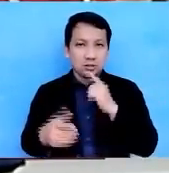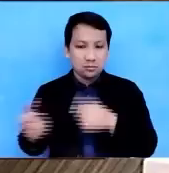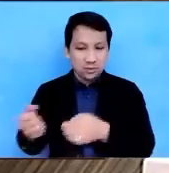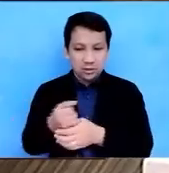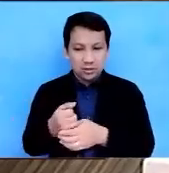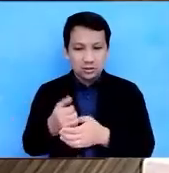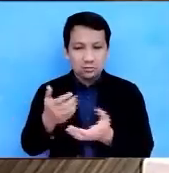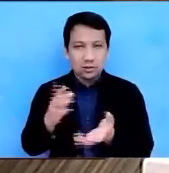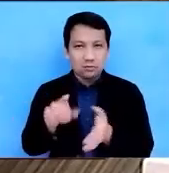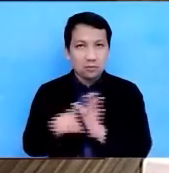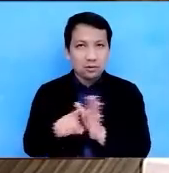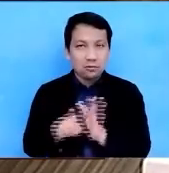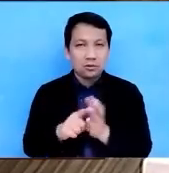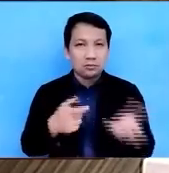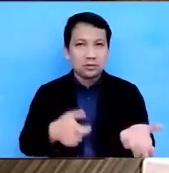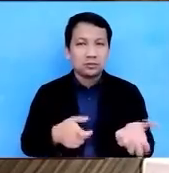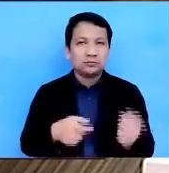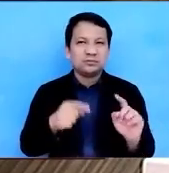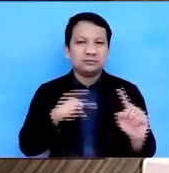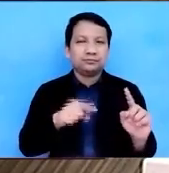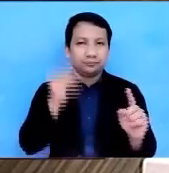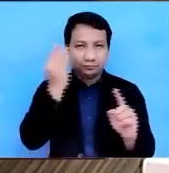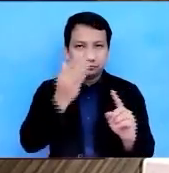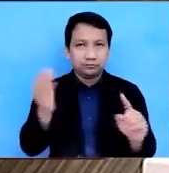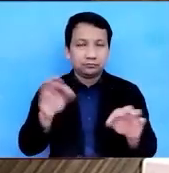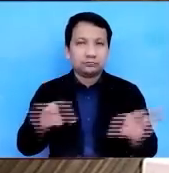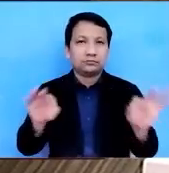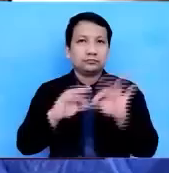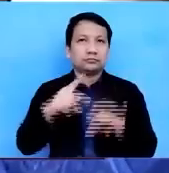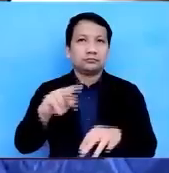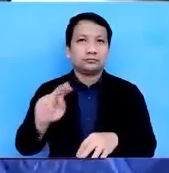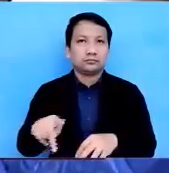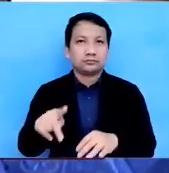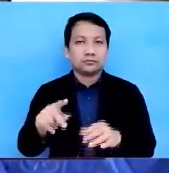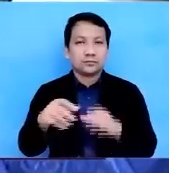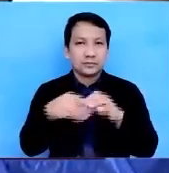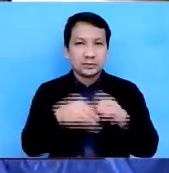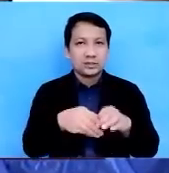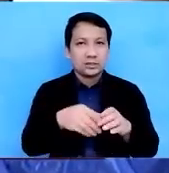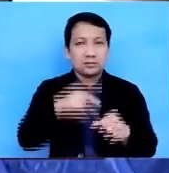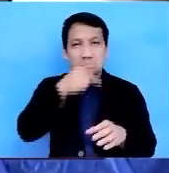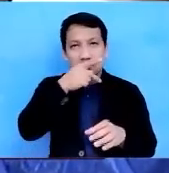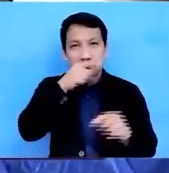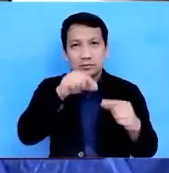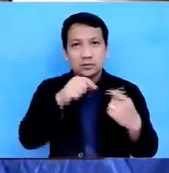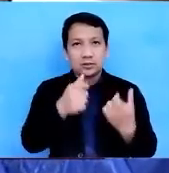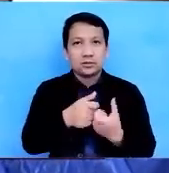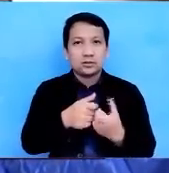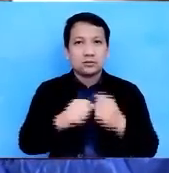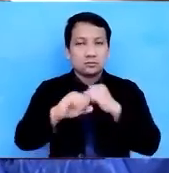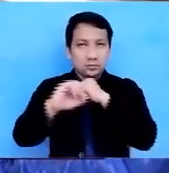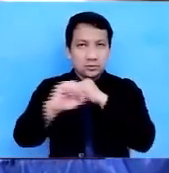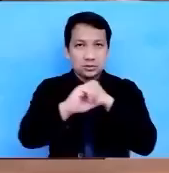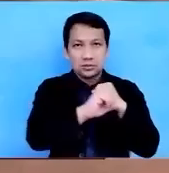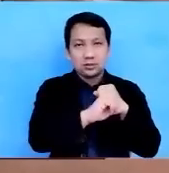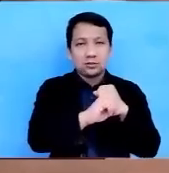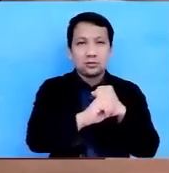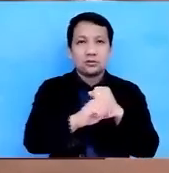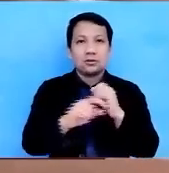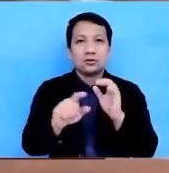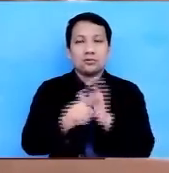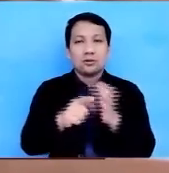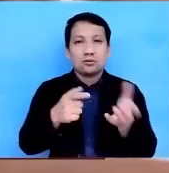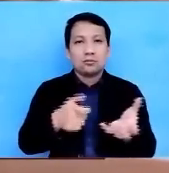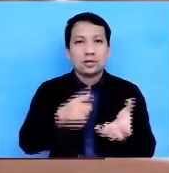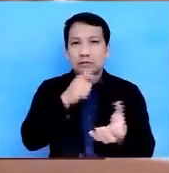pag-iingat. Isa sa mga hakbang na ginagawa ng PNP para mabuwag ang mga private armed group ay ang kampanya laban sa loose firearms o yung mga